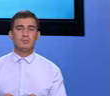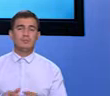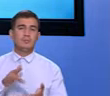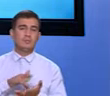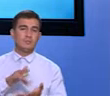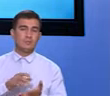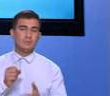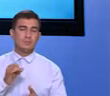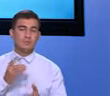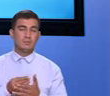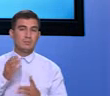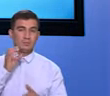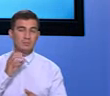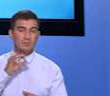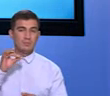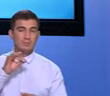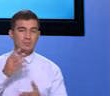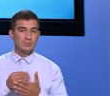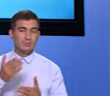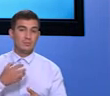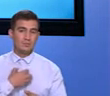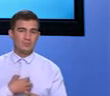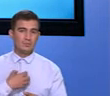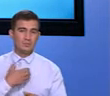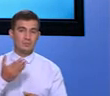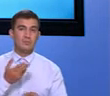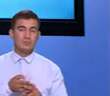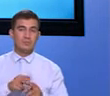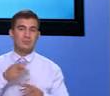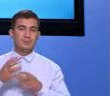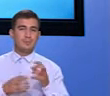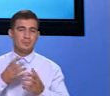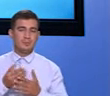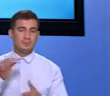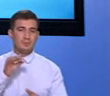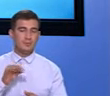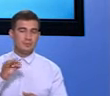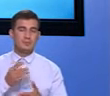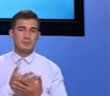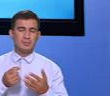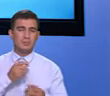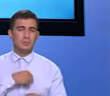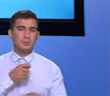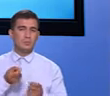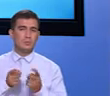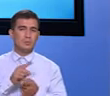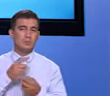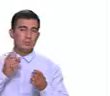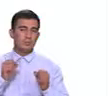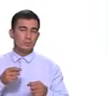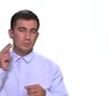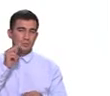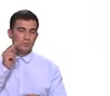O'rta asrlar tarixi O'zbekiston tarixida asosan jahon tarixiga nisbatan boshqacharoq tarzda o'rganiladi